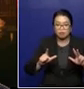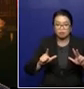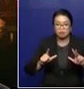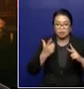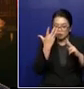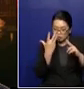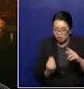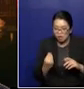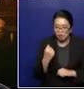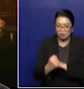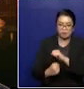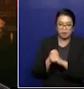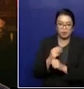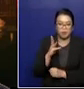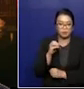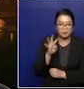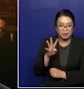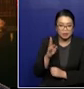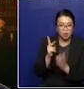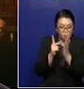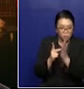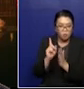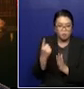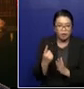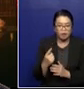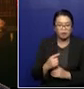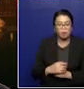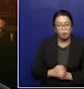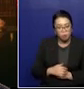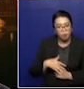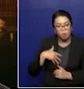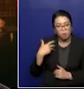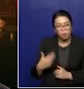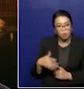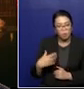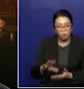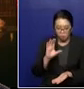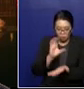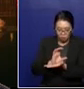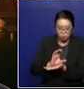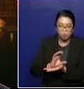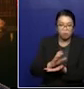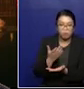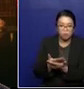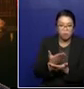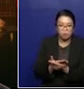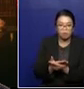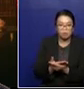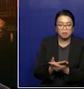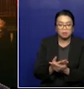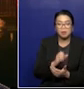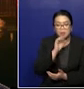งบประมาณ64โอ้โหถ้าคิดอย่างนี้นะฮะในแง่การเงินการคลังนะผมย้ำนะหนึ่งฮะ